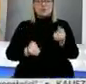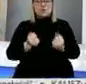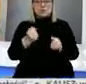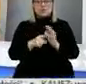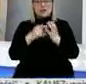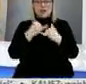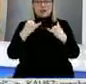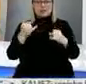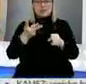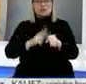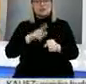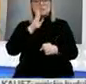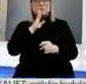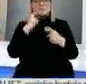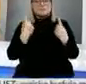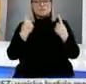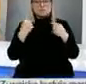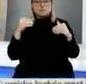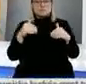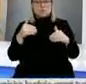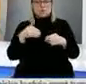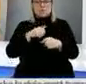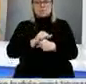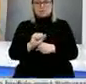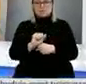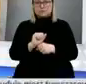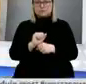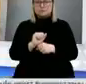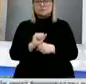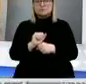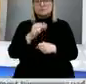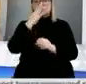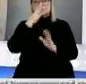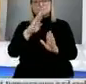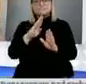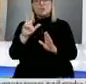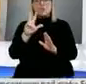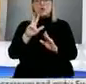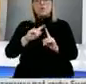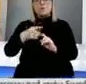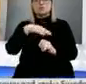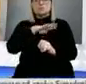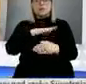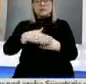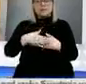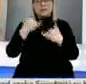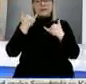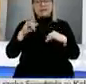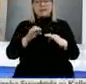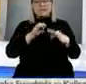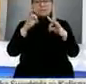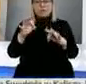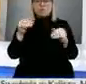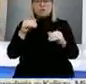innych, którzy w podobnej sytuacji mogą się znaleźć. Wskazanie kogoś po śmierci najbliższego innemu może